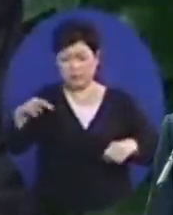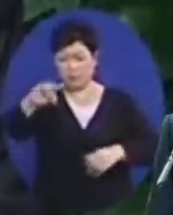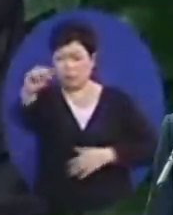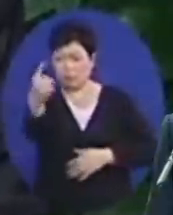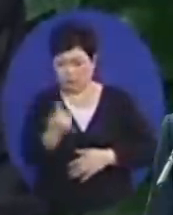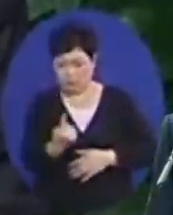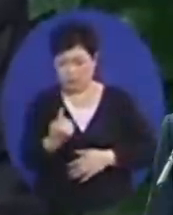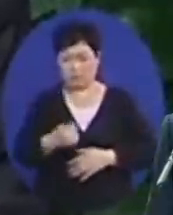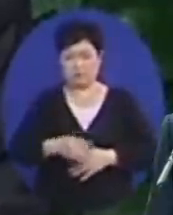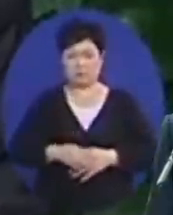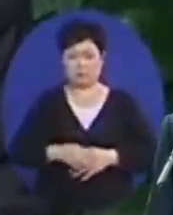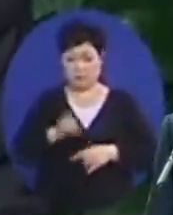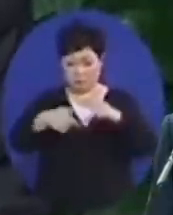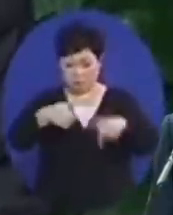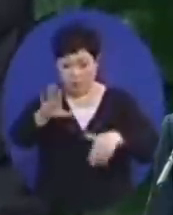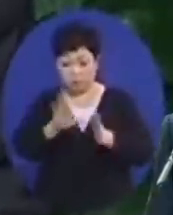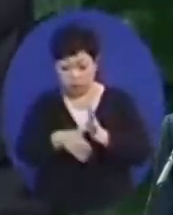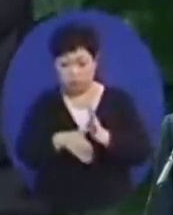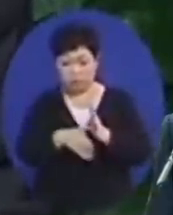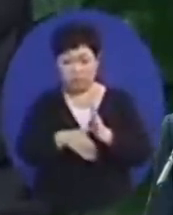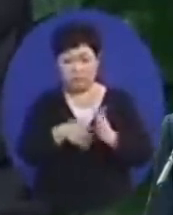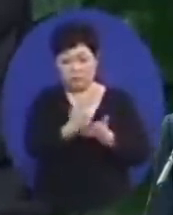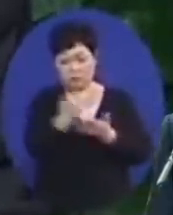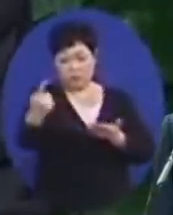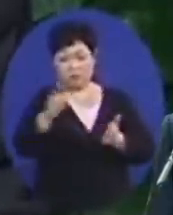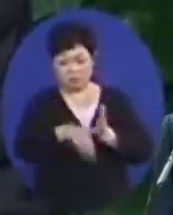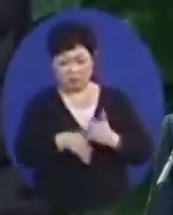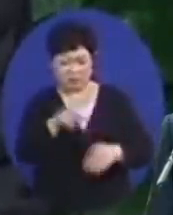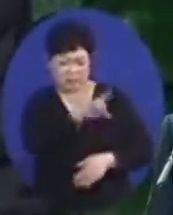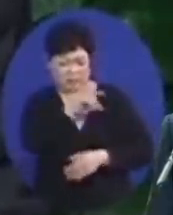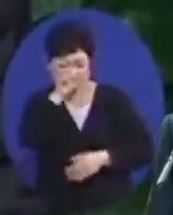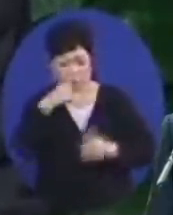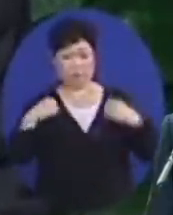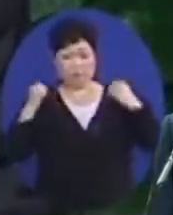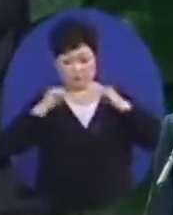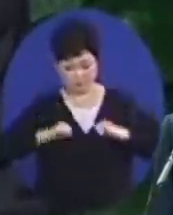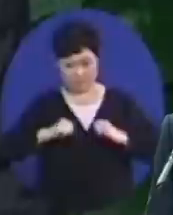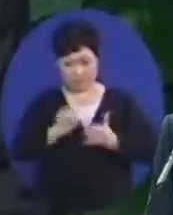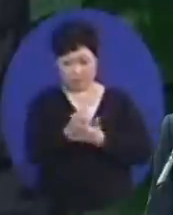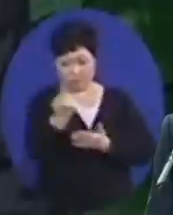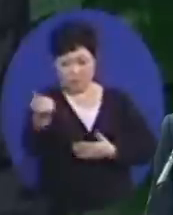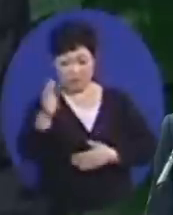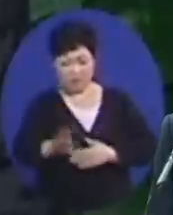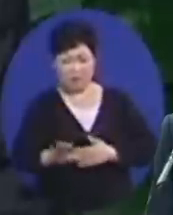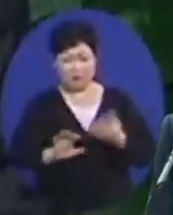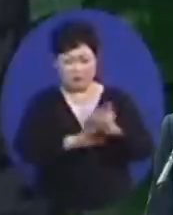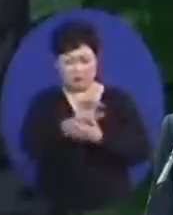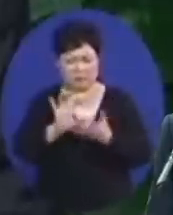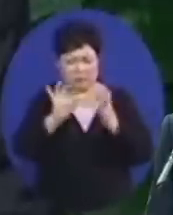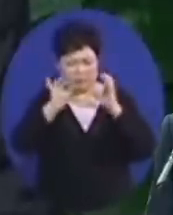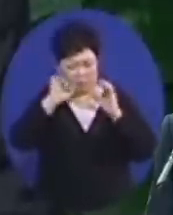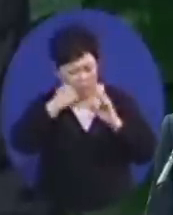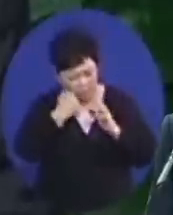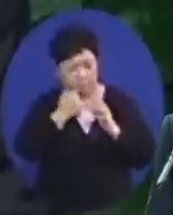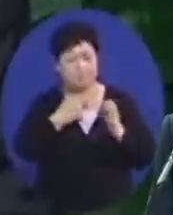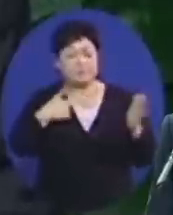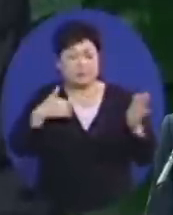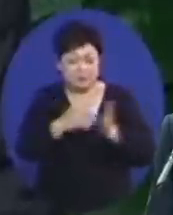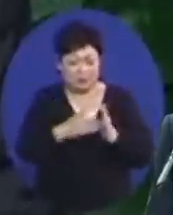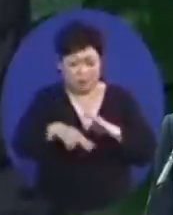돌아왔습니다. 나갈 때는 그래도 제일 좋은 옷 입고 나갔는데 이 시련과 환난을 통하여 벌거벗고